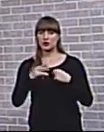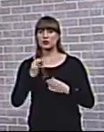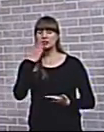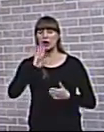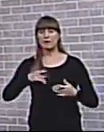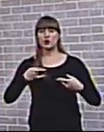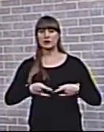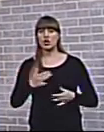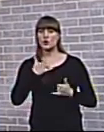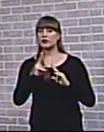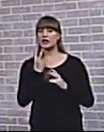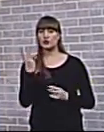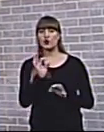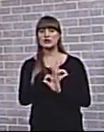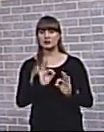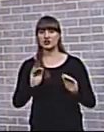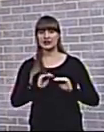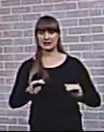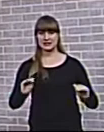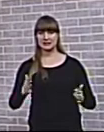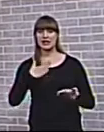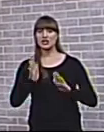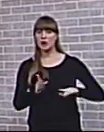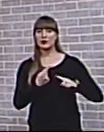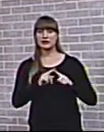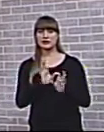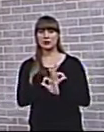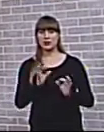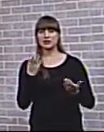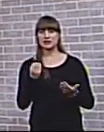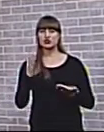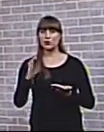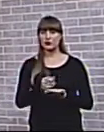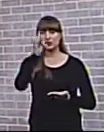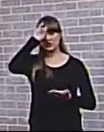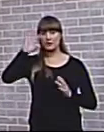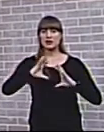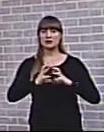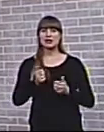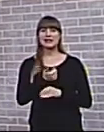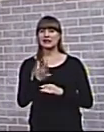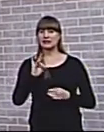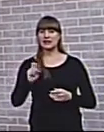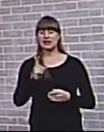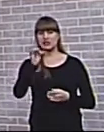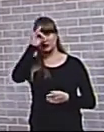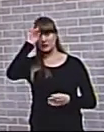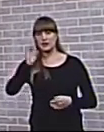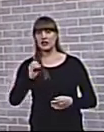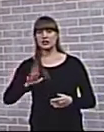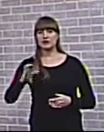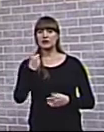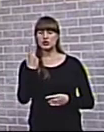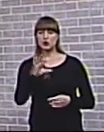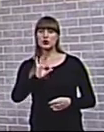У меня 2 замечательных детей. Я после этого прекрасно еще выиграла и чемпионат мира, и несколько раз чемпионат Европы, и еще 1 медаль